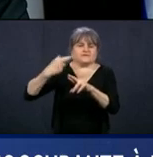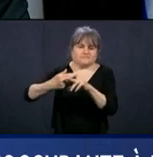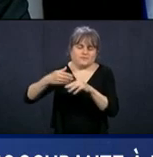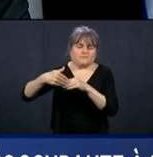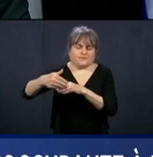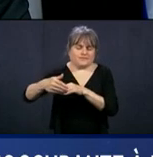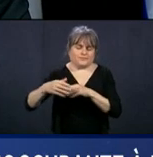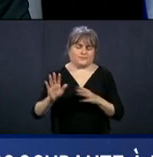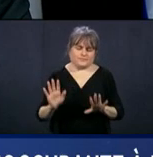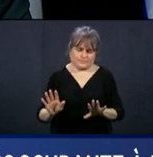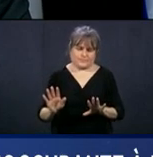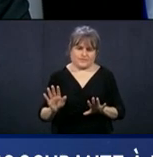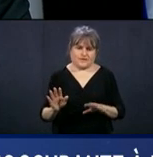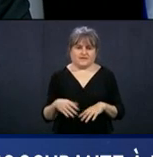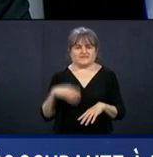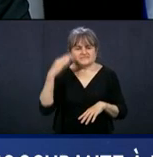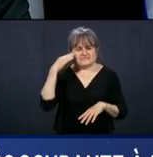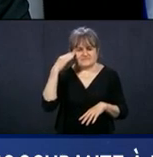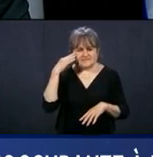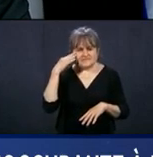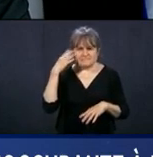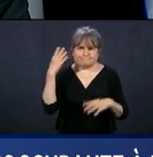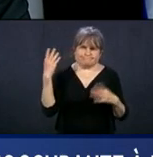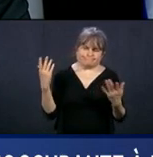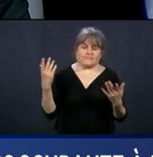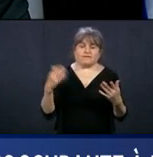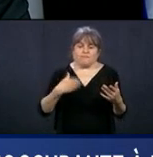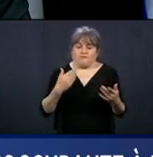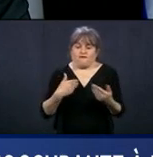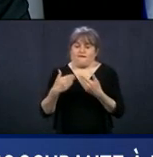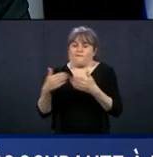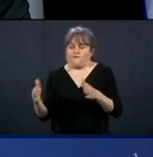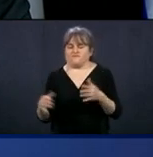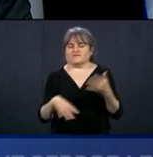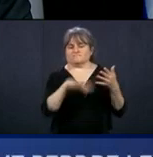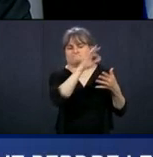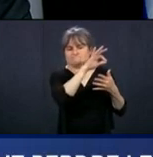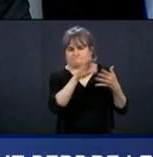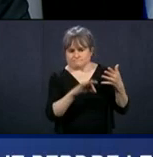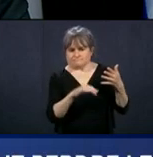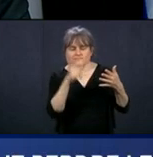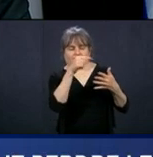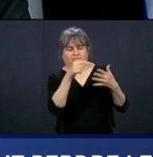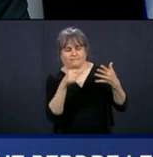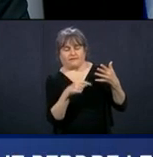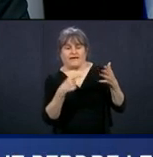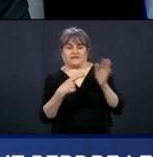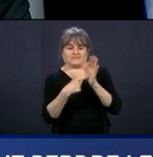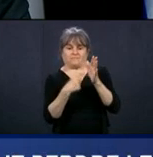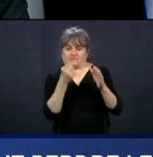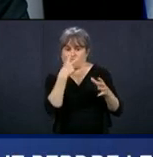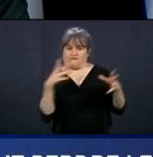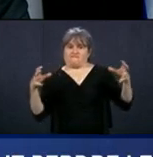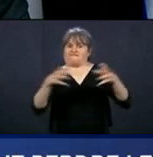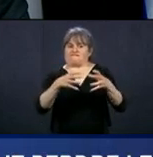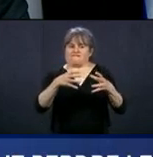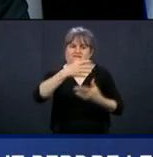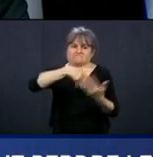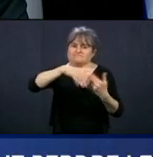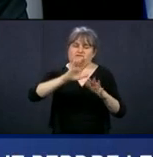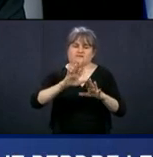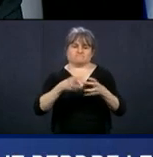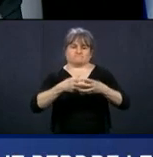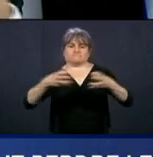les différents principes qu'on utilise, c'est les mêmes, c'est-à-dire que c'est pas des sports collectifs. Ça va être des éléments plus avec possibilité